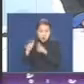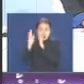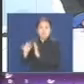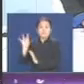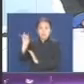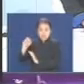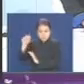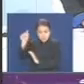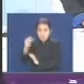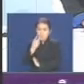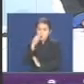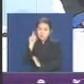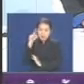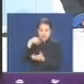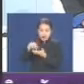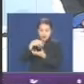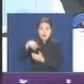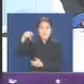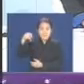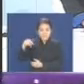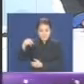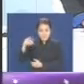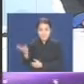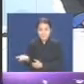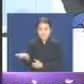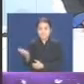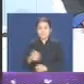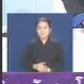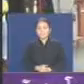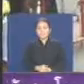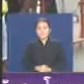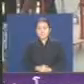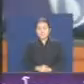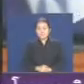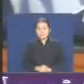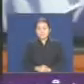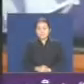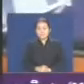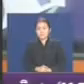คนติดตามได้จากรายงานพิเศษของคุณพัชิตาพงโกศลค่ะ